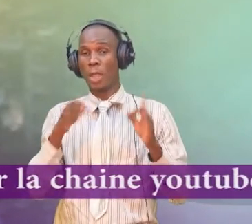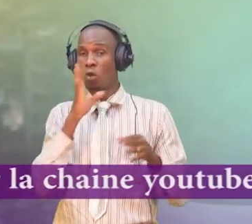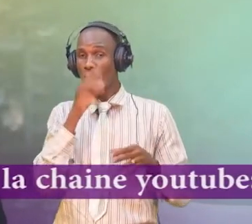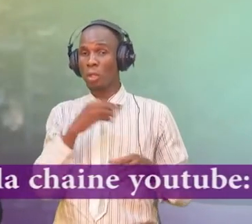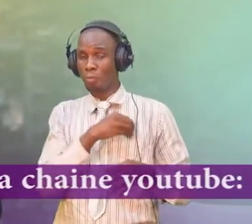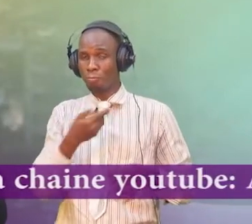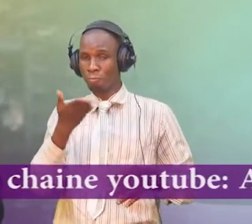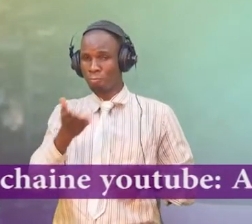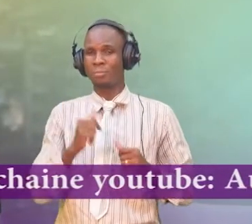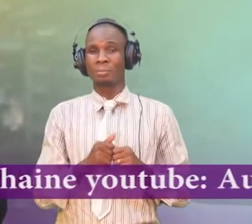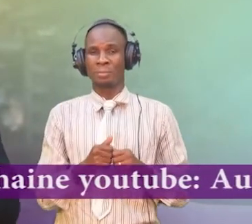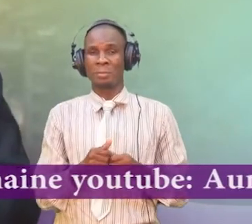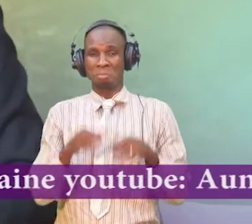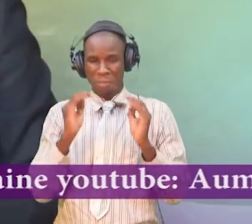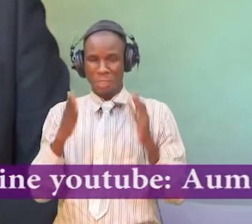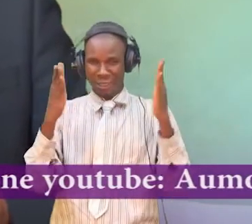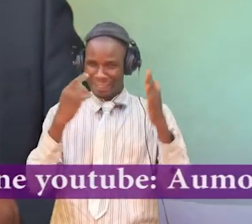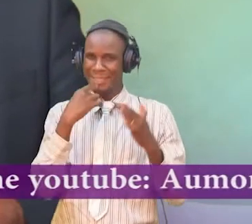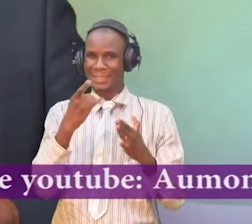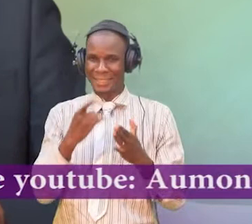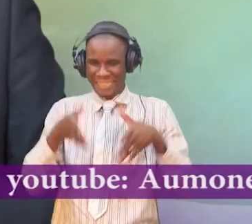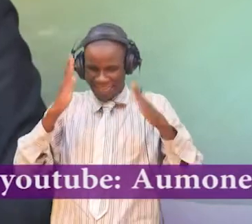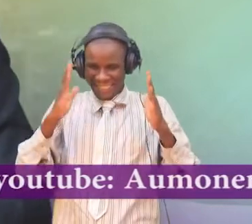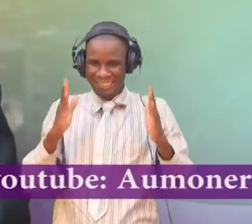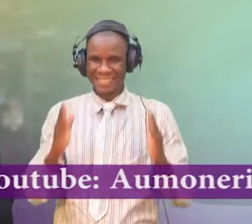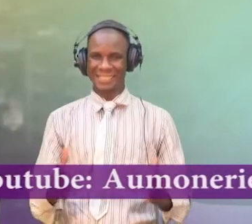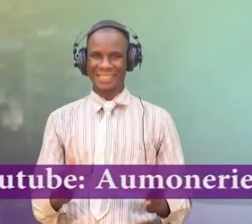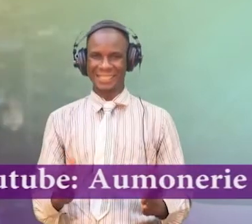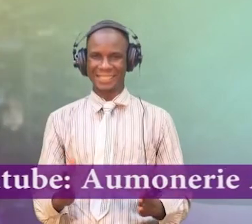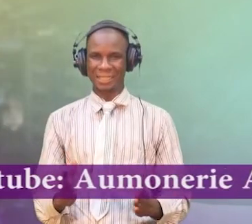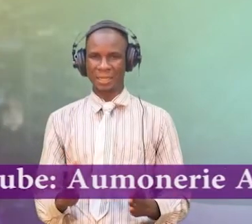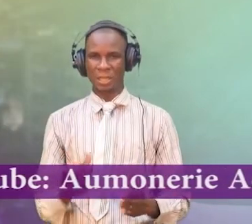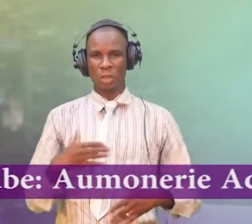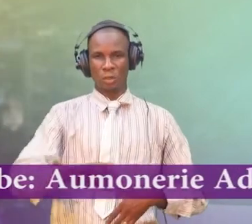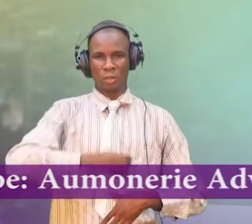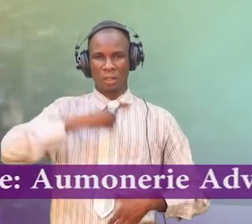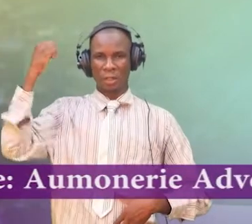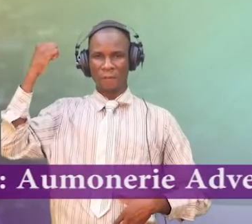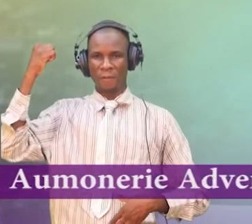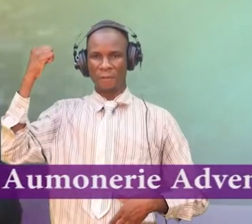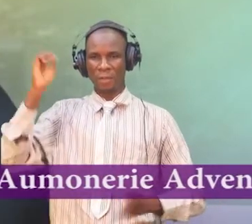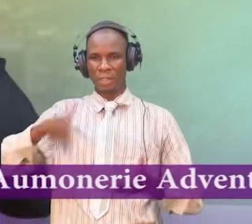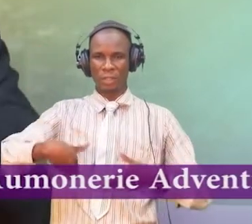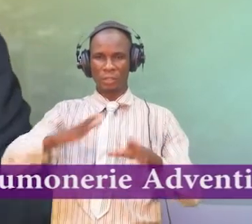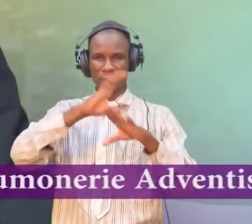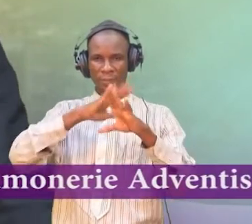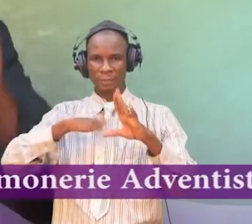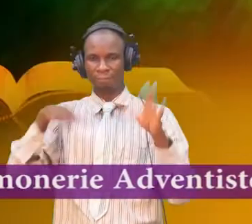ye. Talatina nini na mokana na makomo kapwa zomi eteni ya tukumine na mitano.